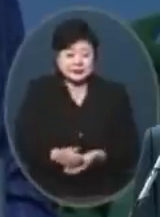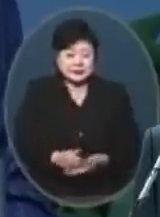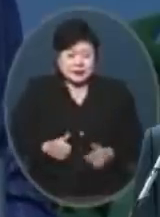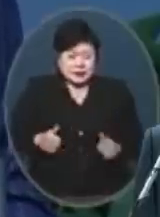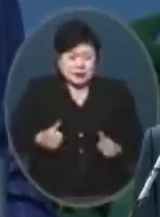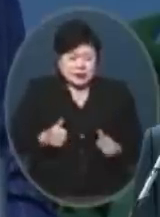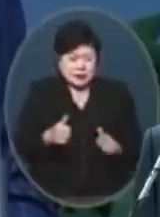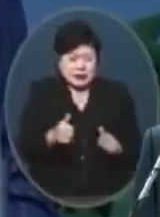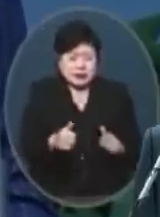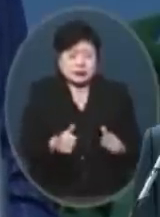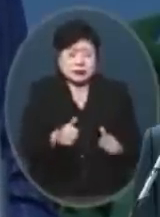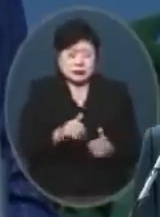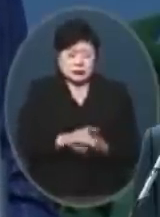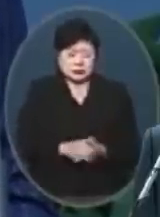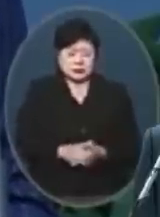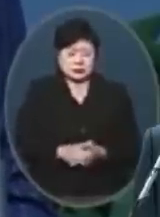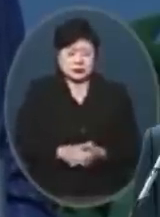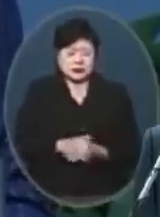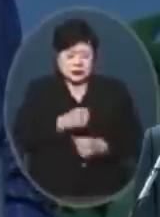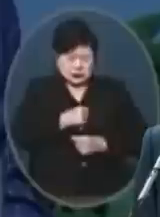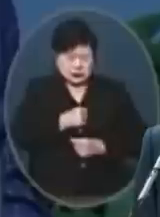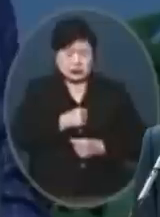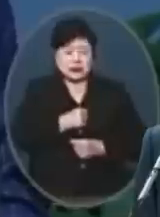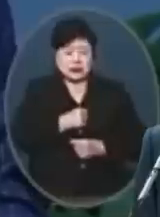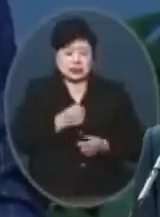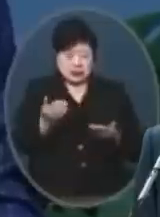결사적으로 지킨 것입니다.